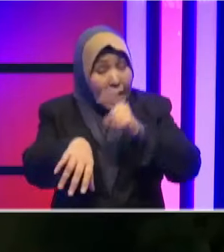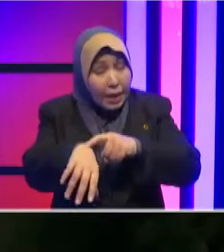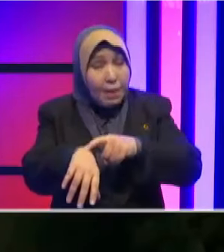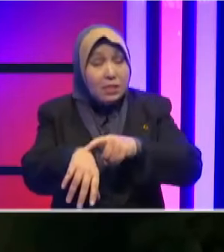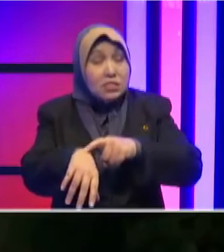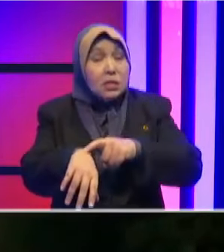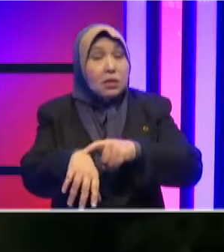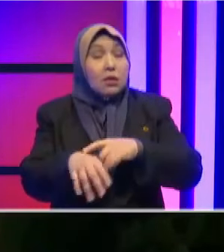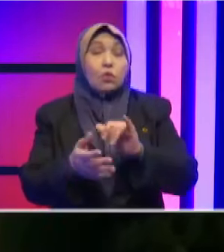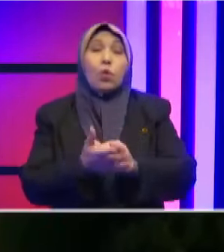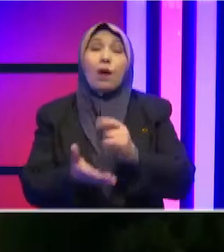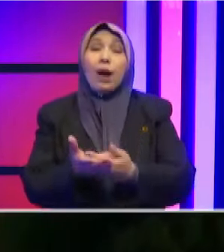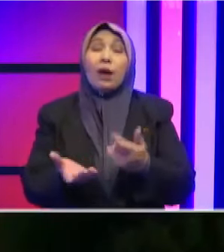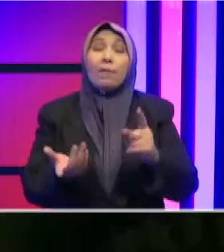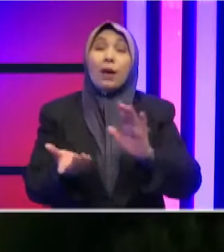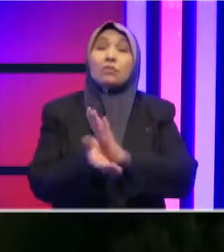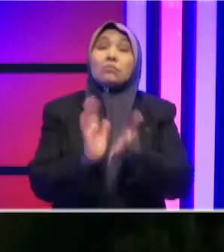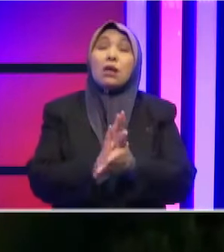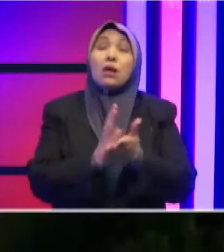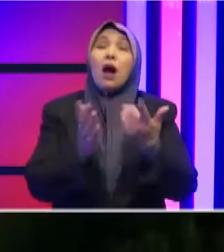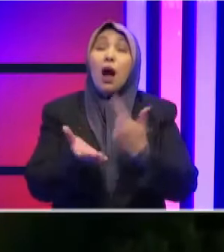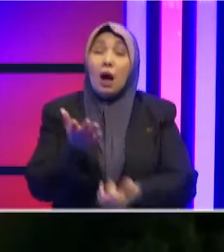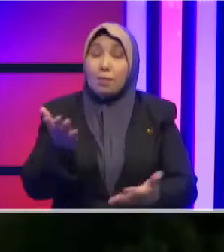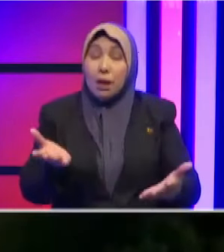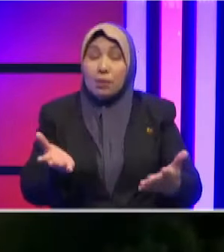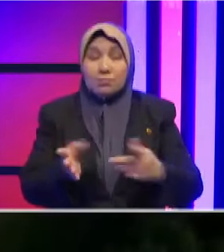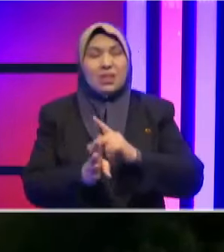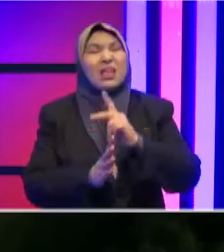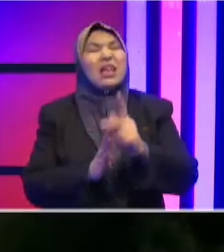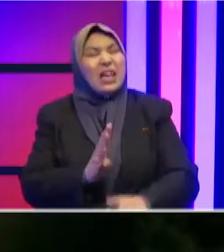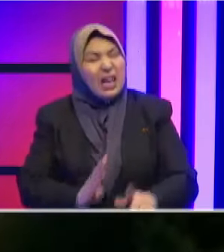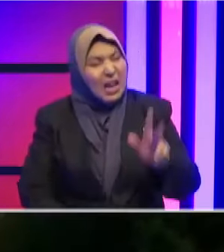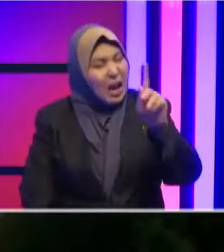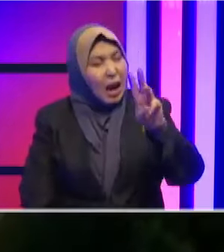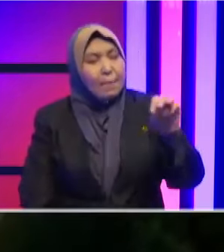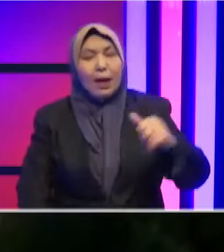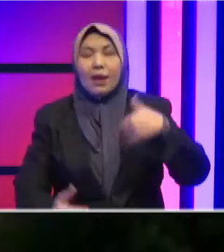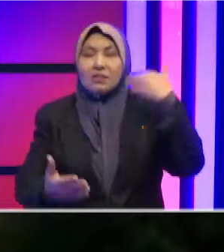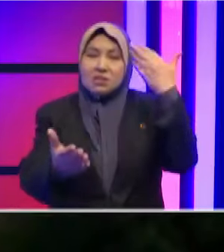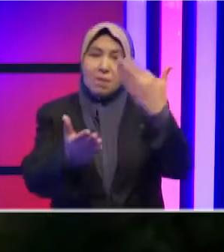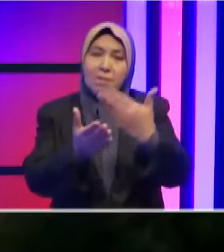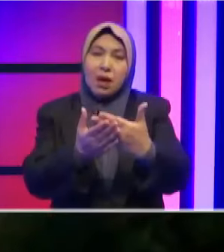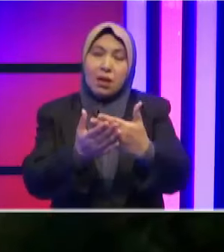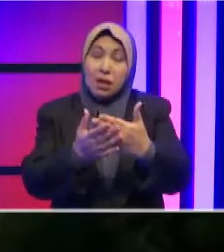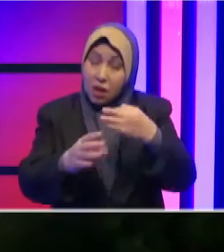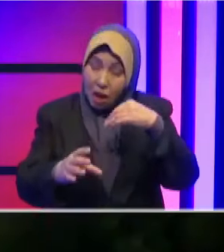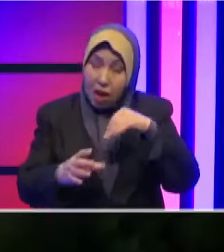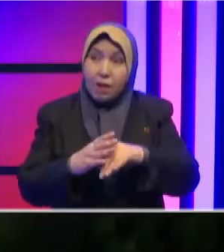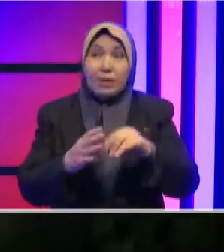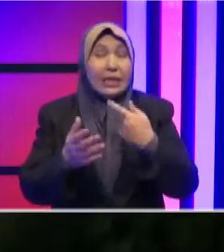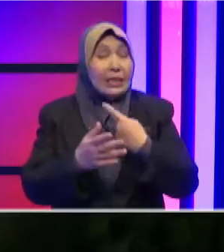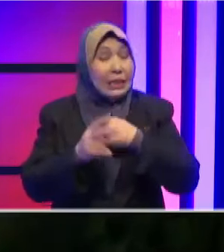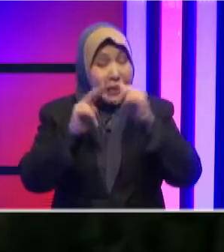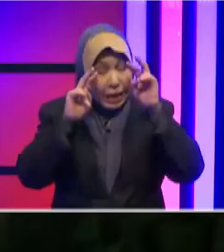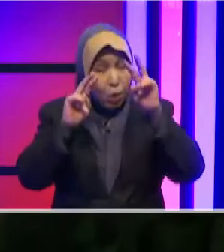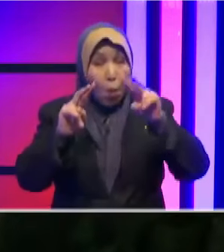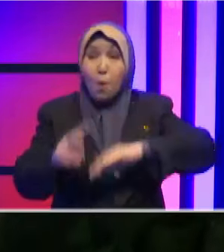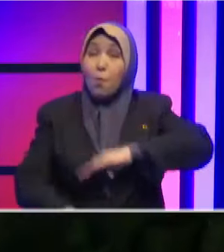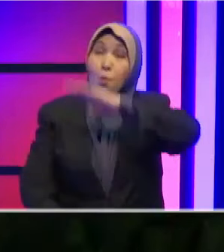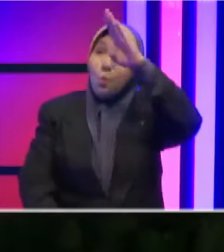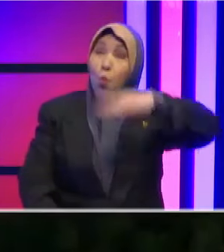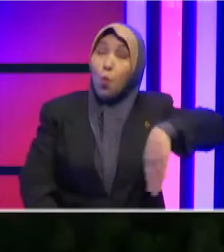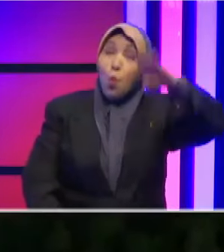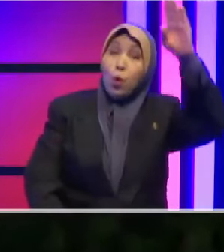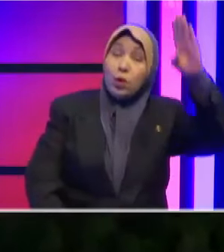itu apa yang akan berlaku kiamat akan tiba dalam keadaan tertutup perhatikan tengok bukit yang